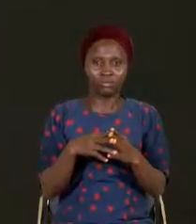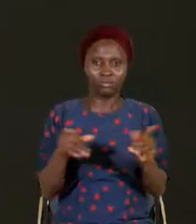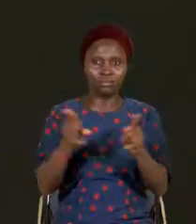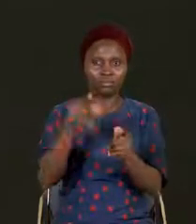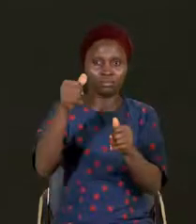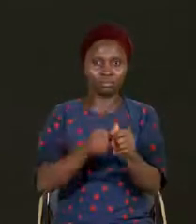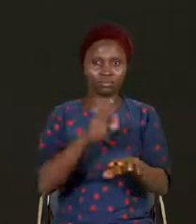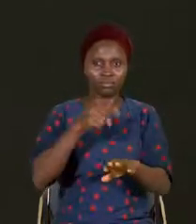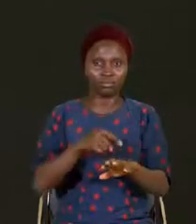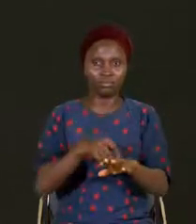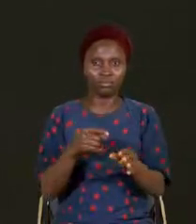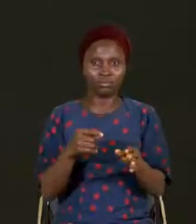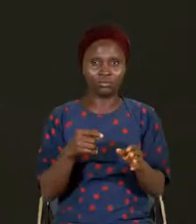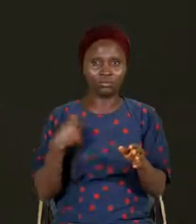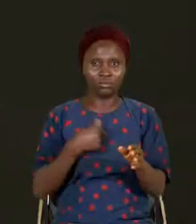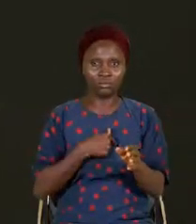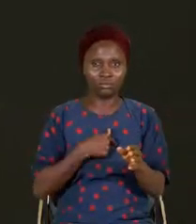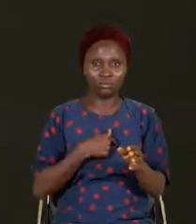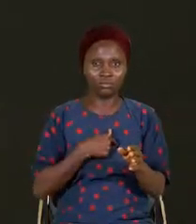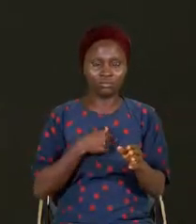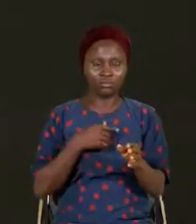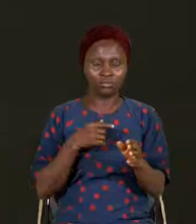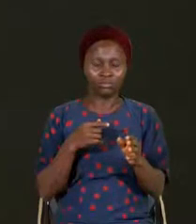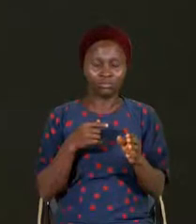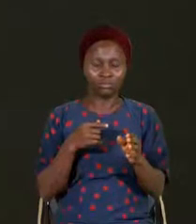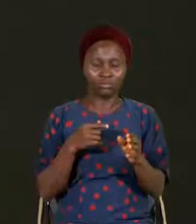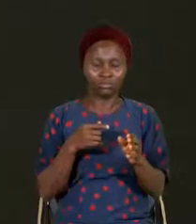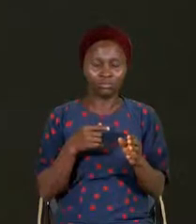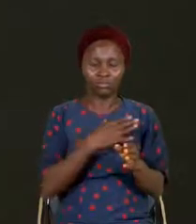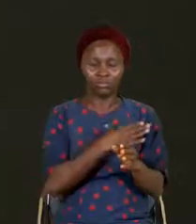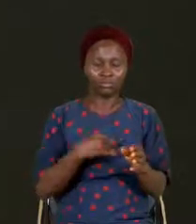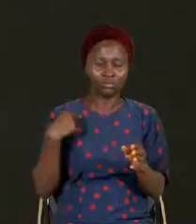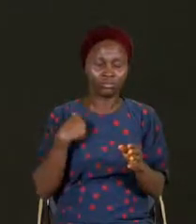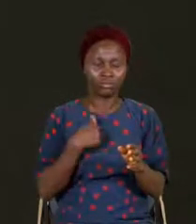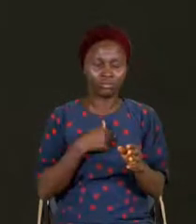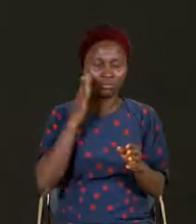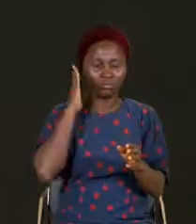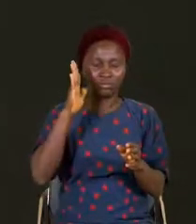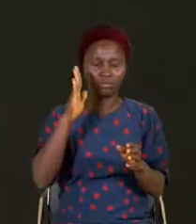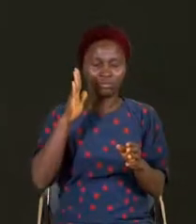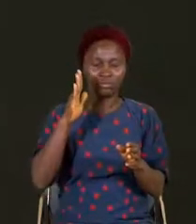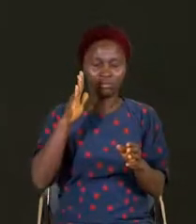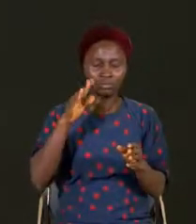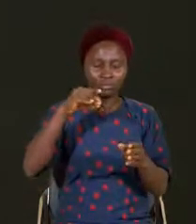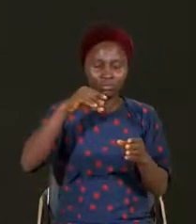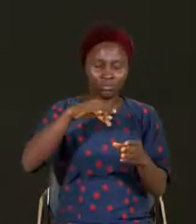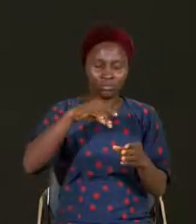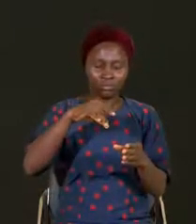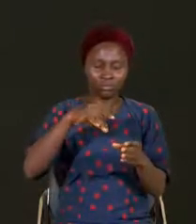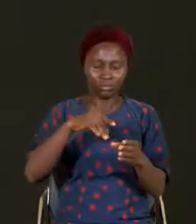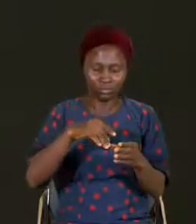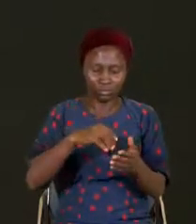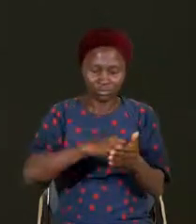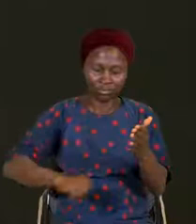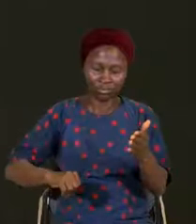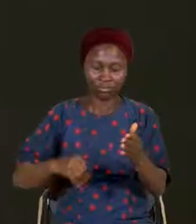comme d'autres fois, va pénétrer chacun et va creuser et faire sortir les choses